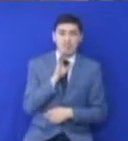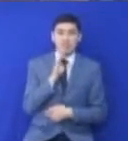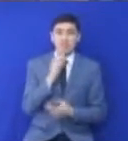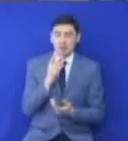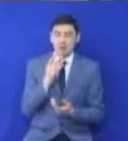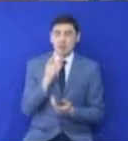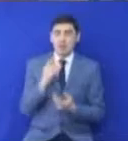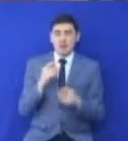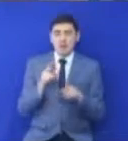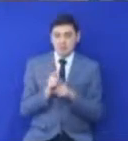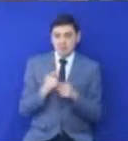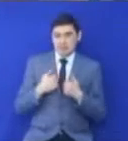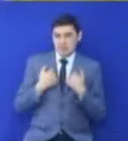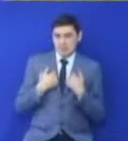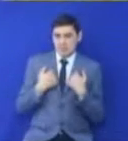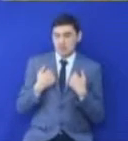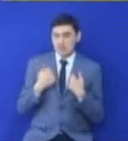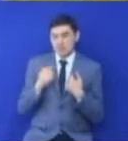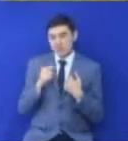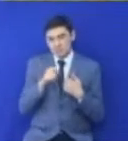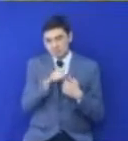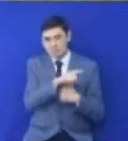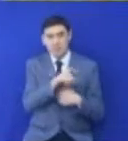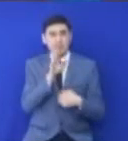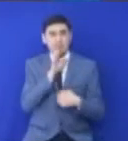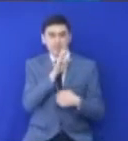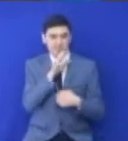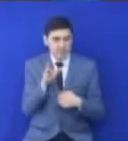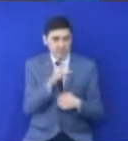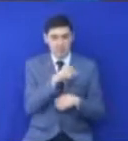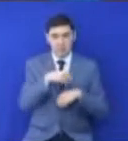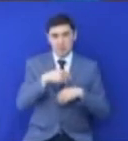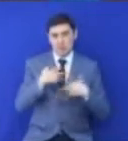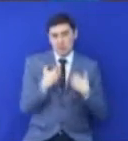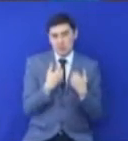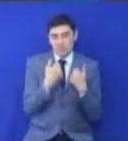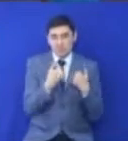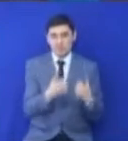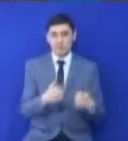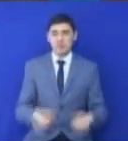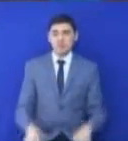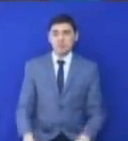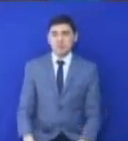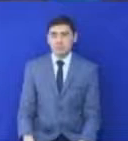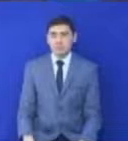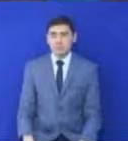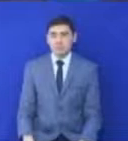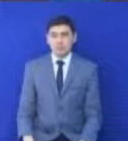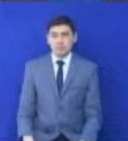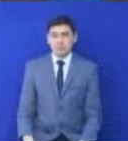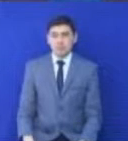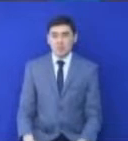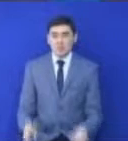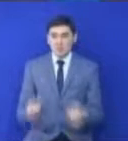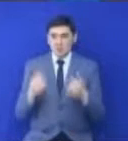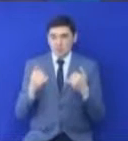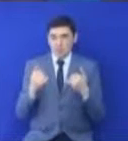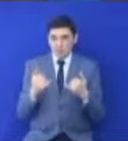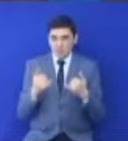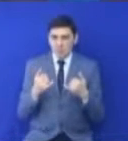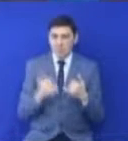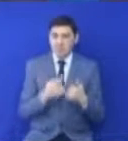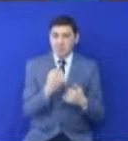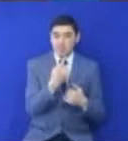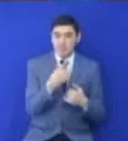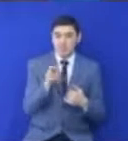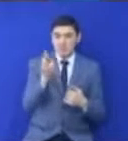азамат болып, өздеріне денсаулық, бақыт тілеймін. Біз бүгінгі таңда осы ағымдағы жылдың бірінші